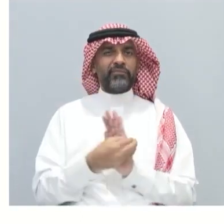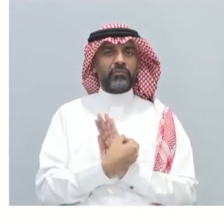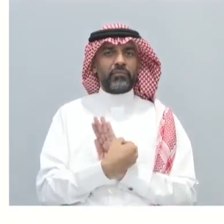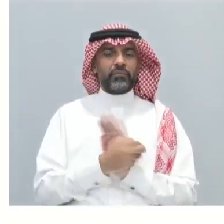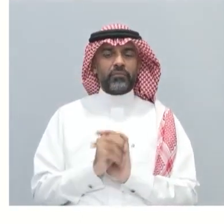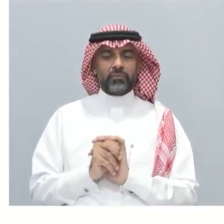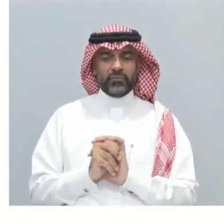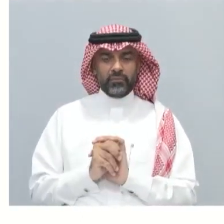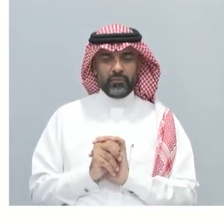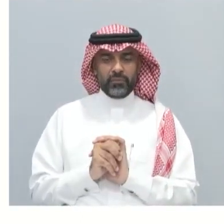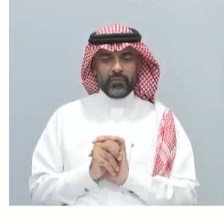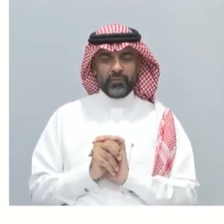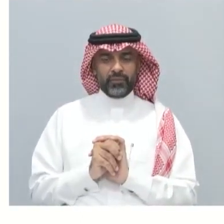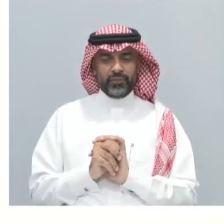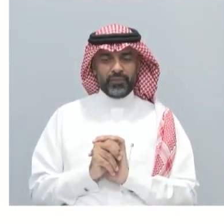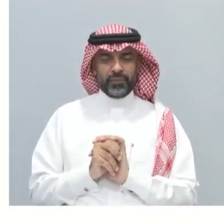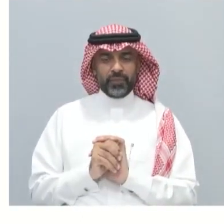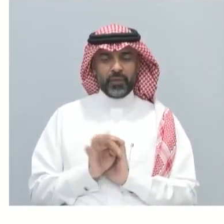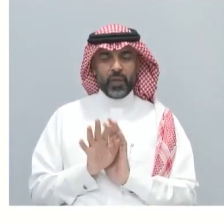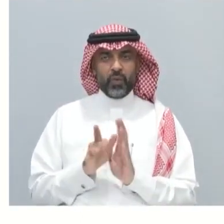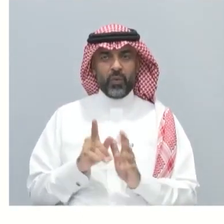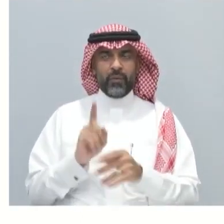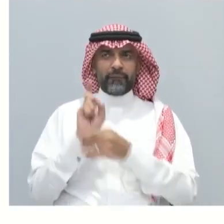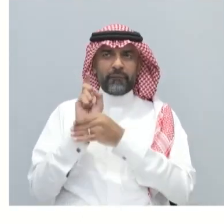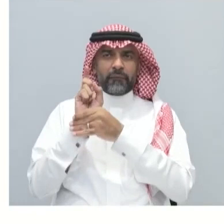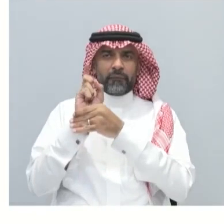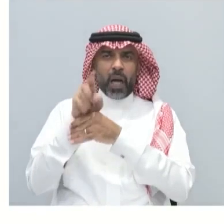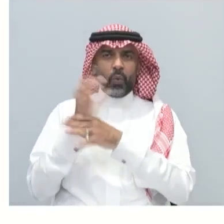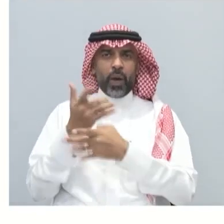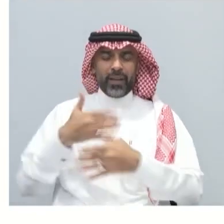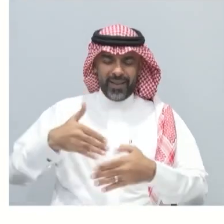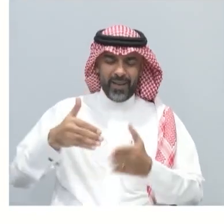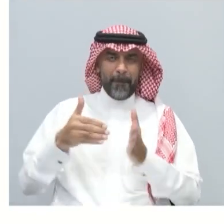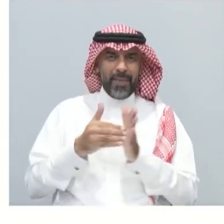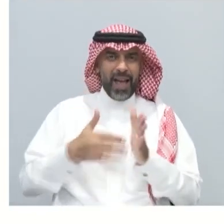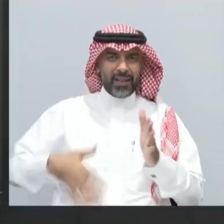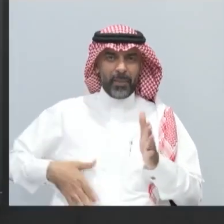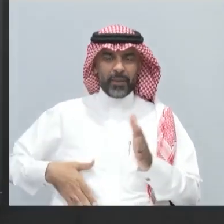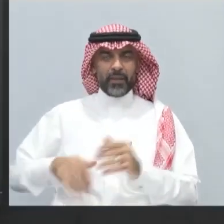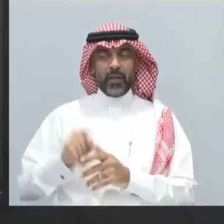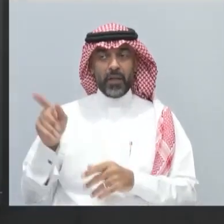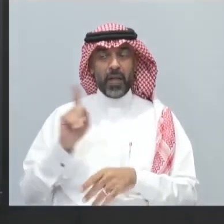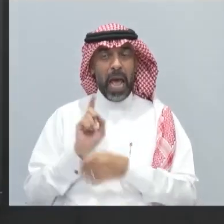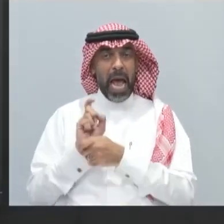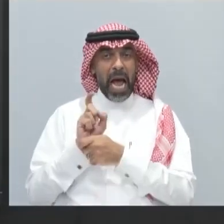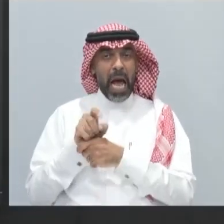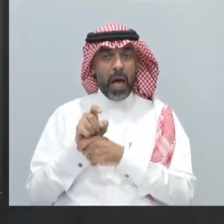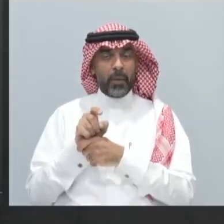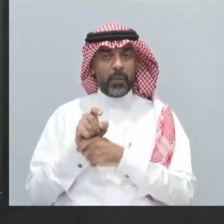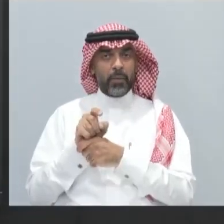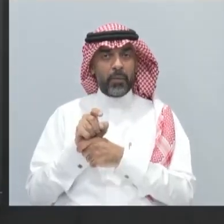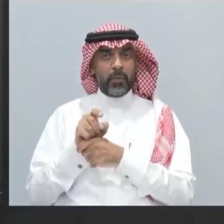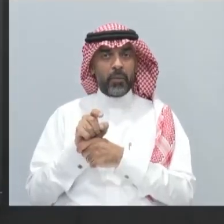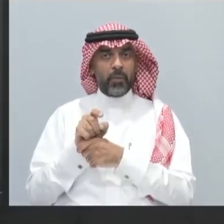اللاسع الموجود في نهايه البطن اذا نجد ان العقارب تكون